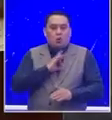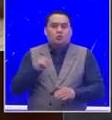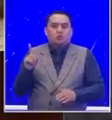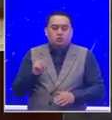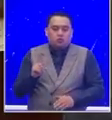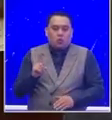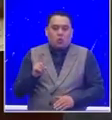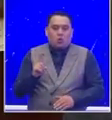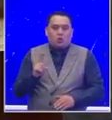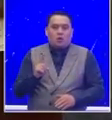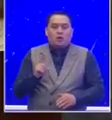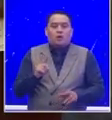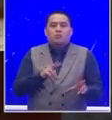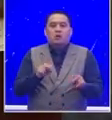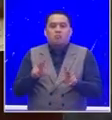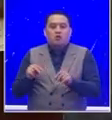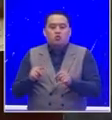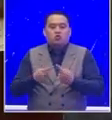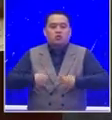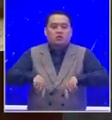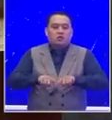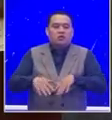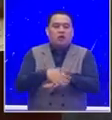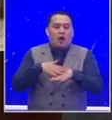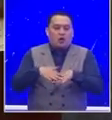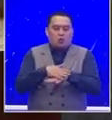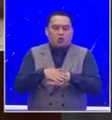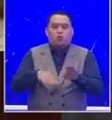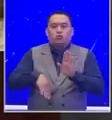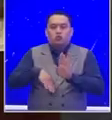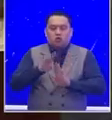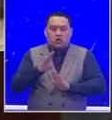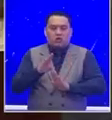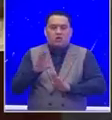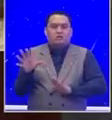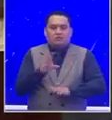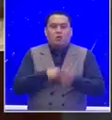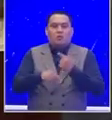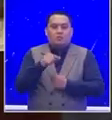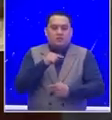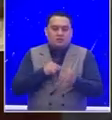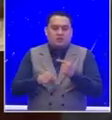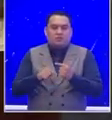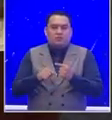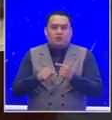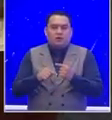именно благосостояния нашего народа, благосостояния бизнеса,